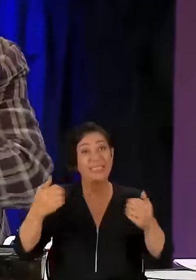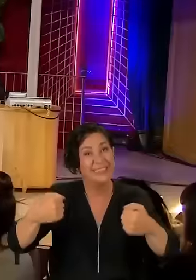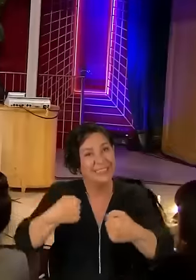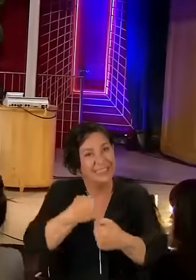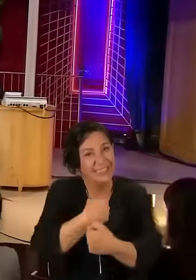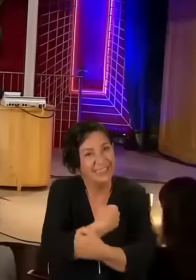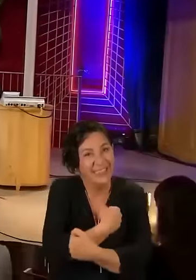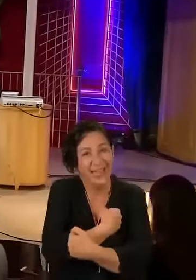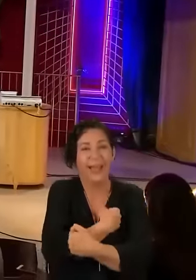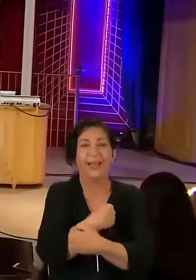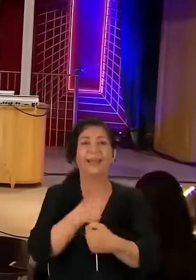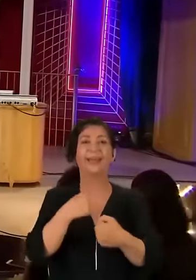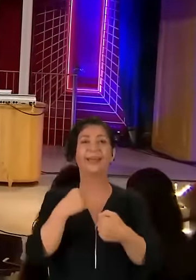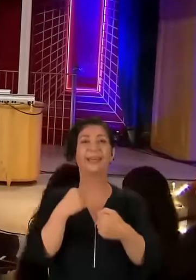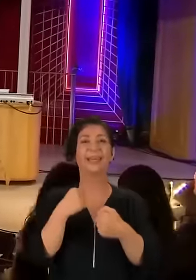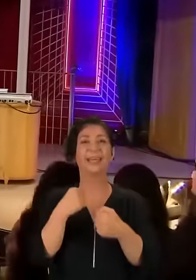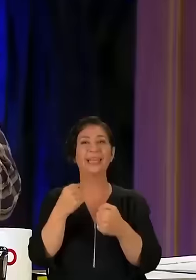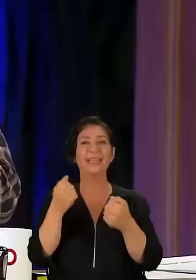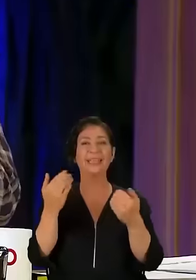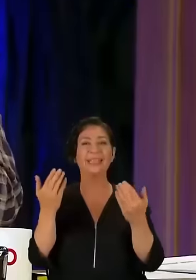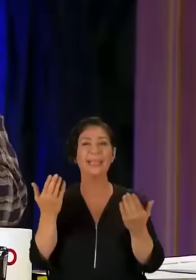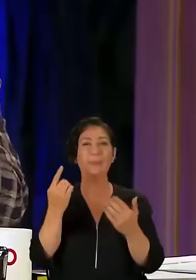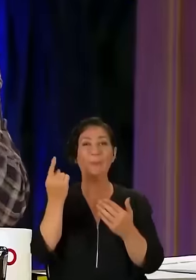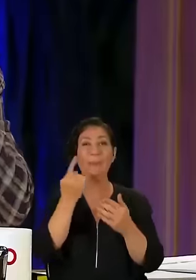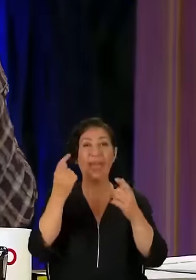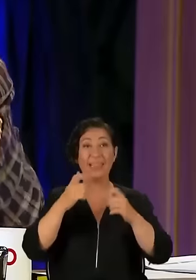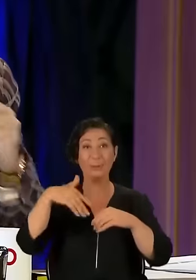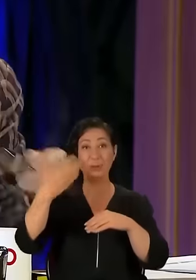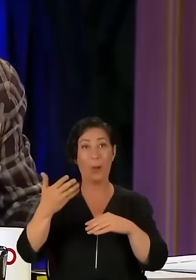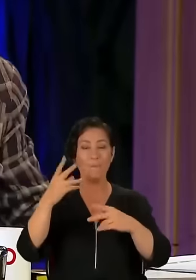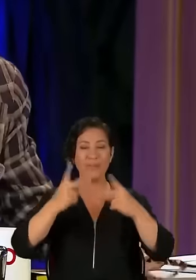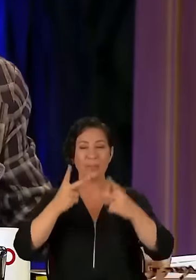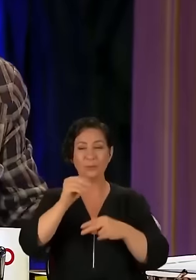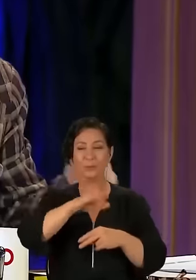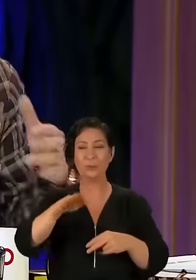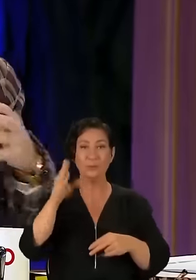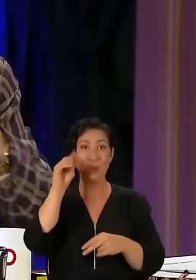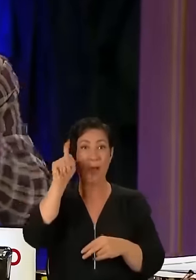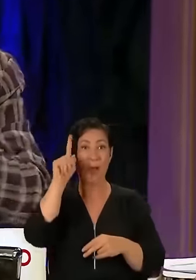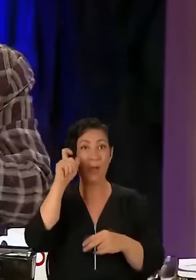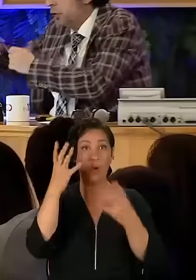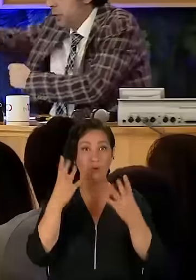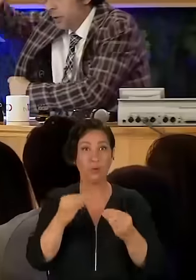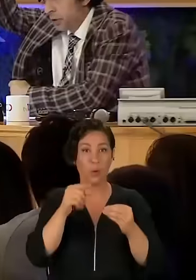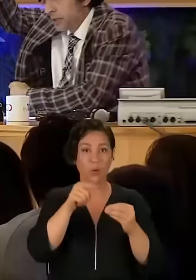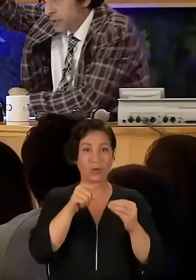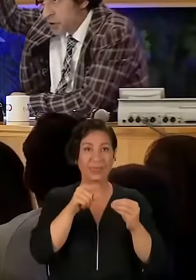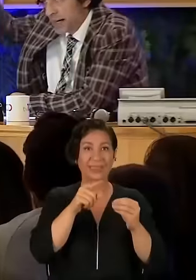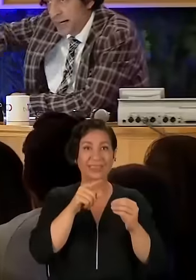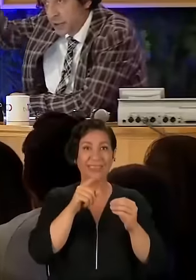kıza sarılarak ve yani bir yerden sonra hani bazen çocuklar çok akıllı